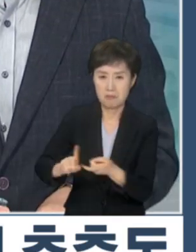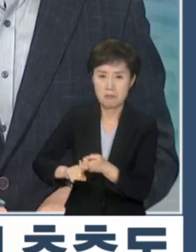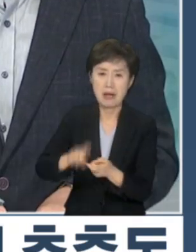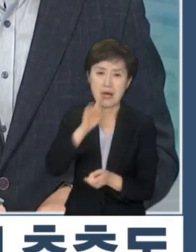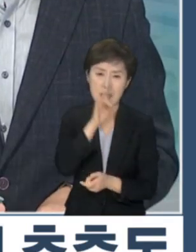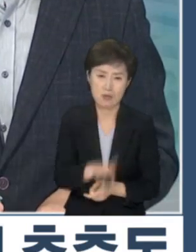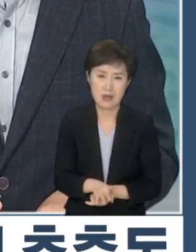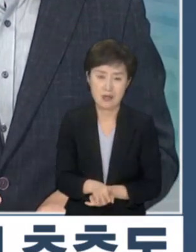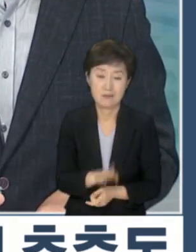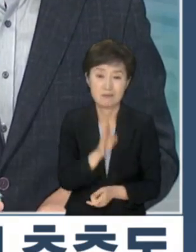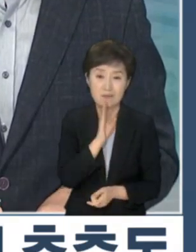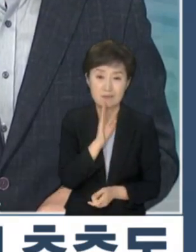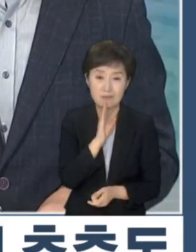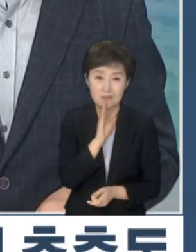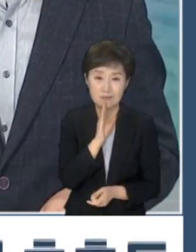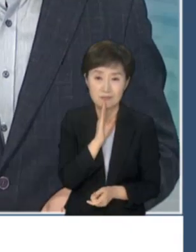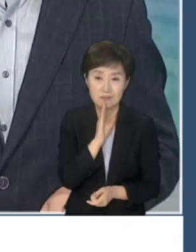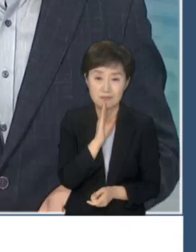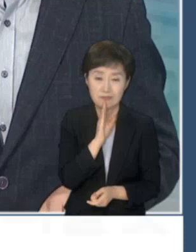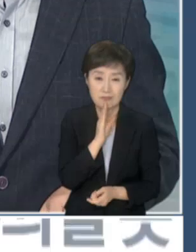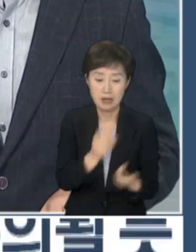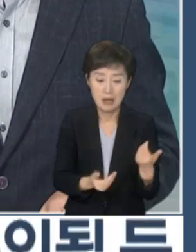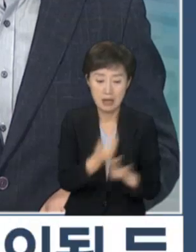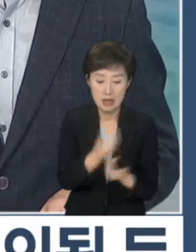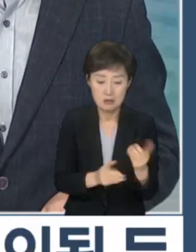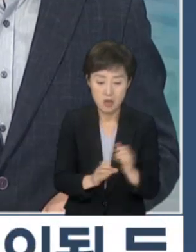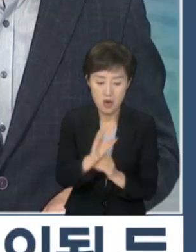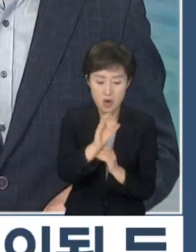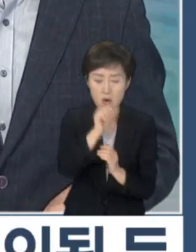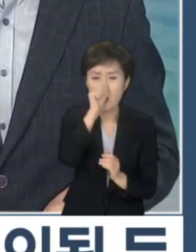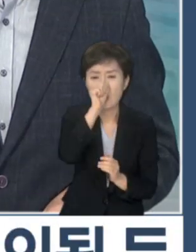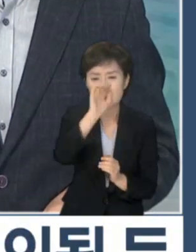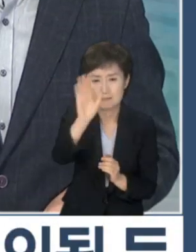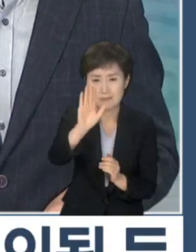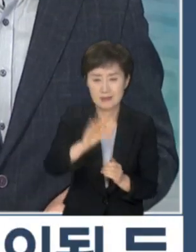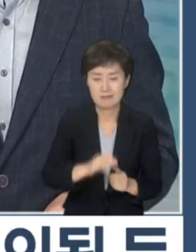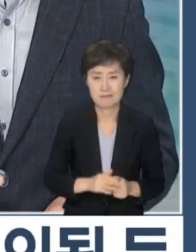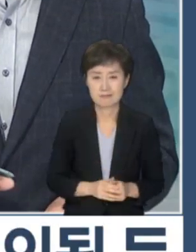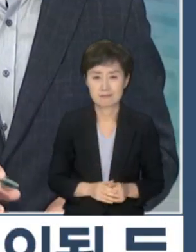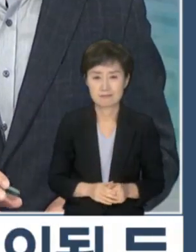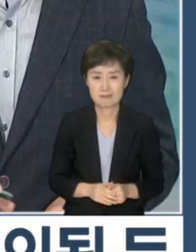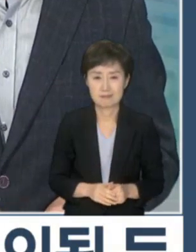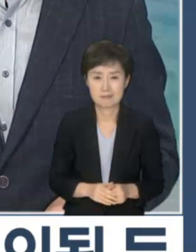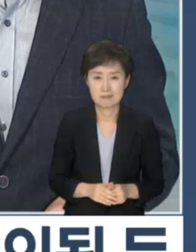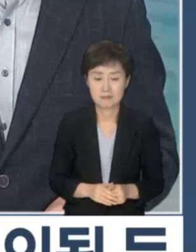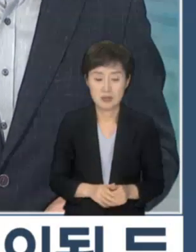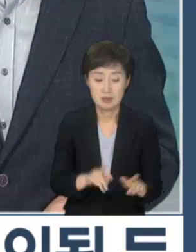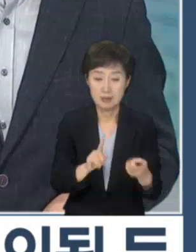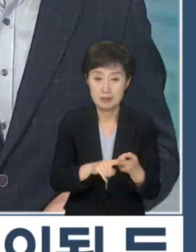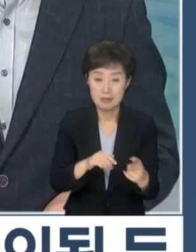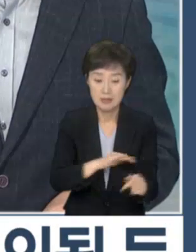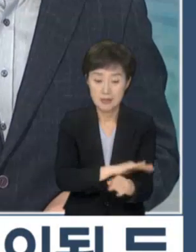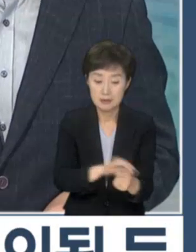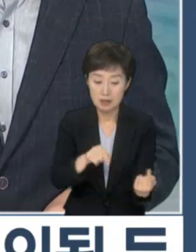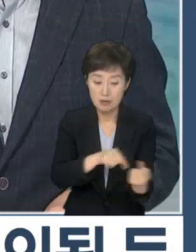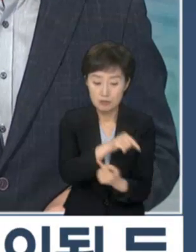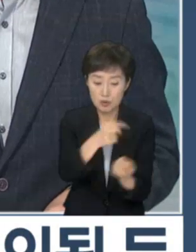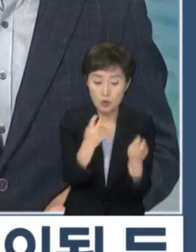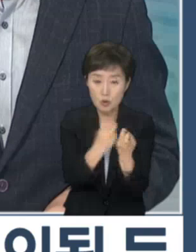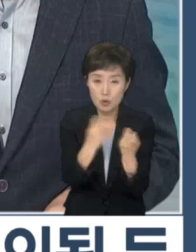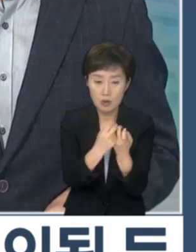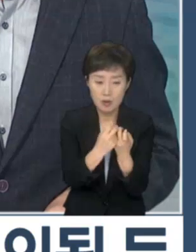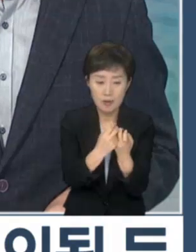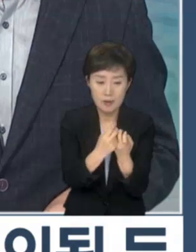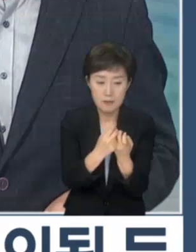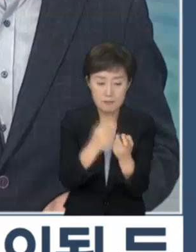당내 갈등이 선거를 앞두고 불러일으킬 수밖에 없기 때문에 아마 그러한 것들에 대한 이야기를 중점적으로 나누지 않을까